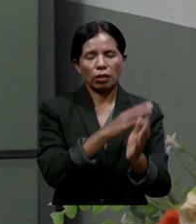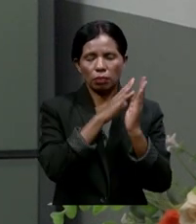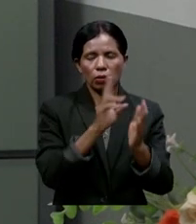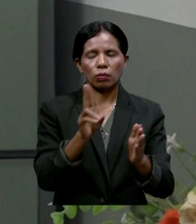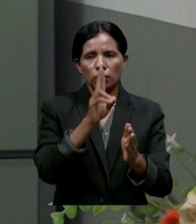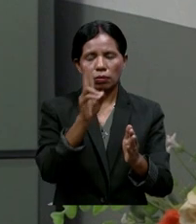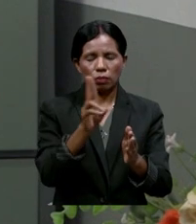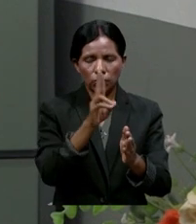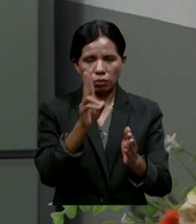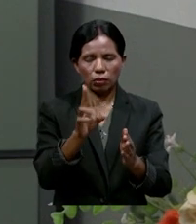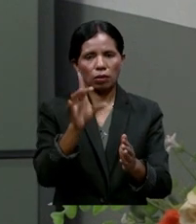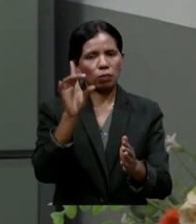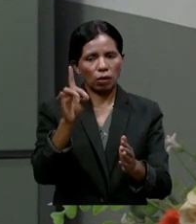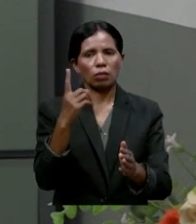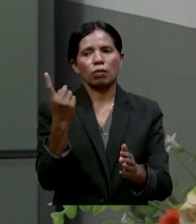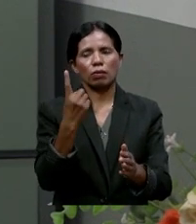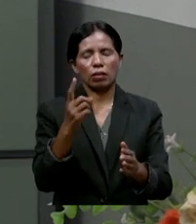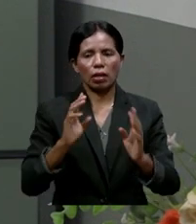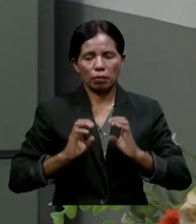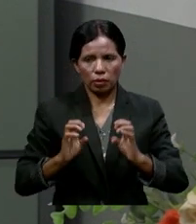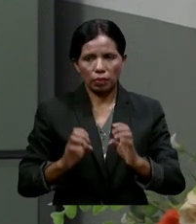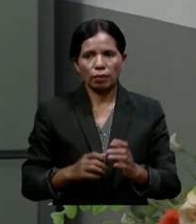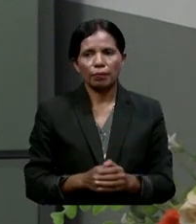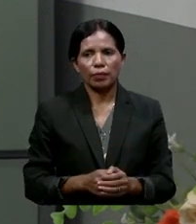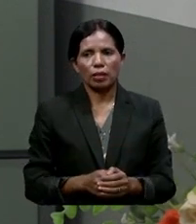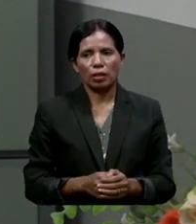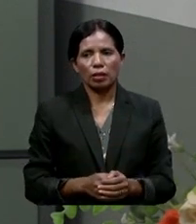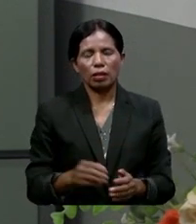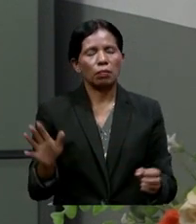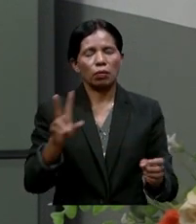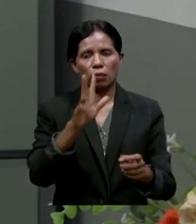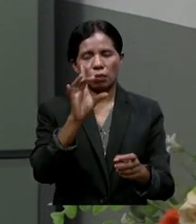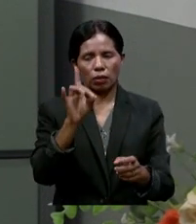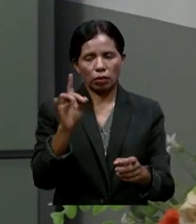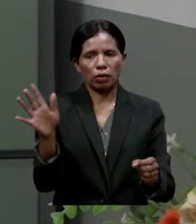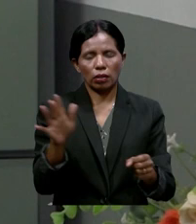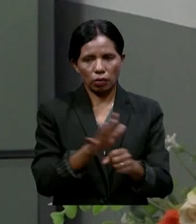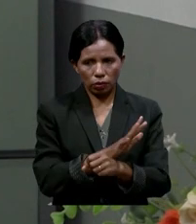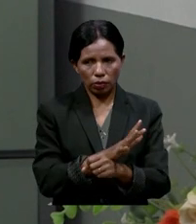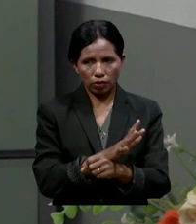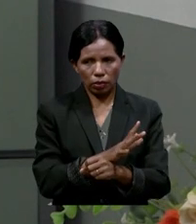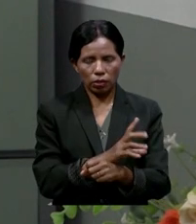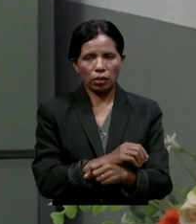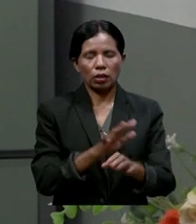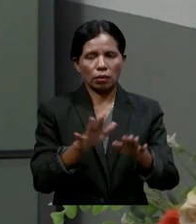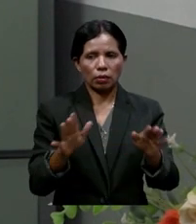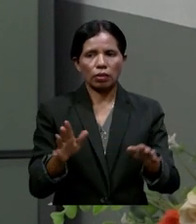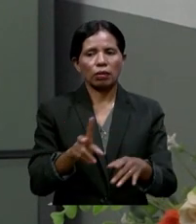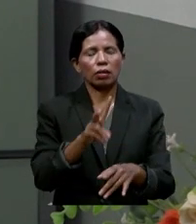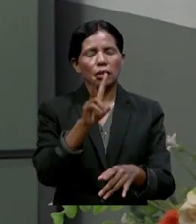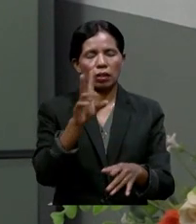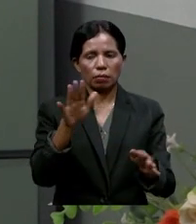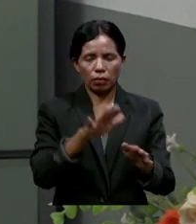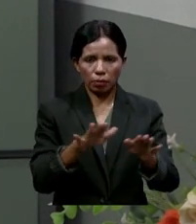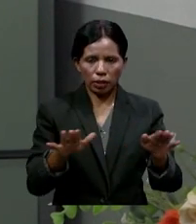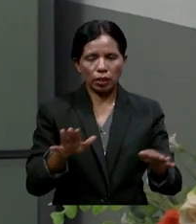observasaun iha walu de. Iha emergency. Jadi kuando kama walu ne nakono ta rumah kama hola bariki ne tau rua kuando pasien